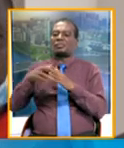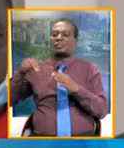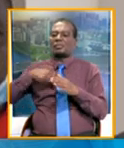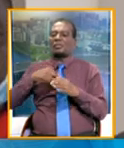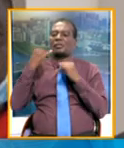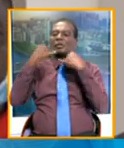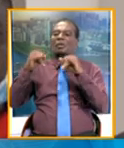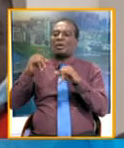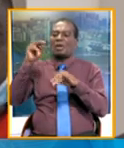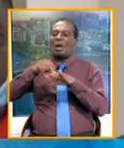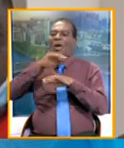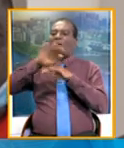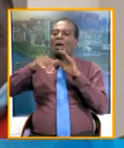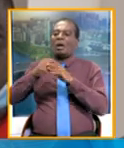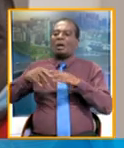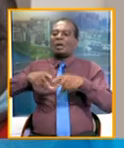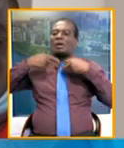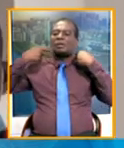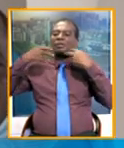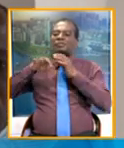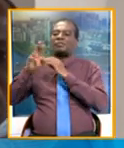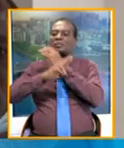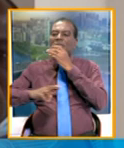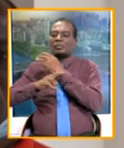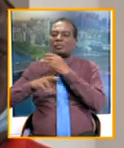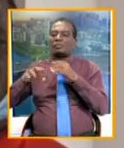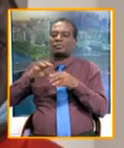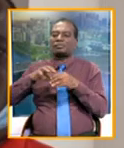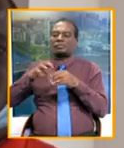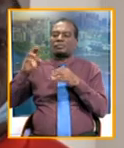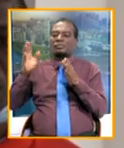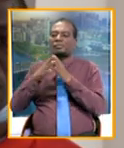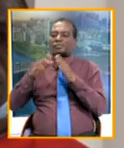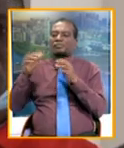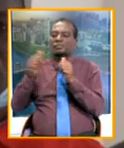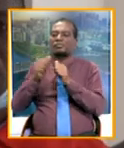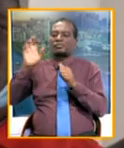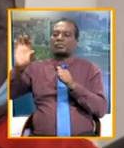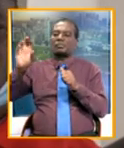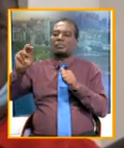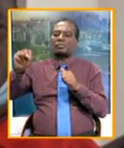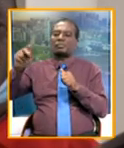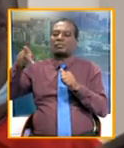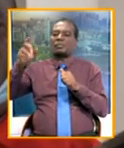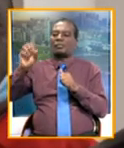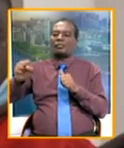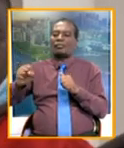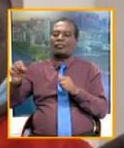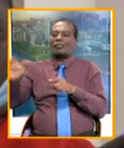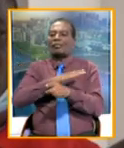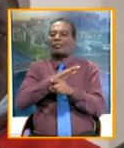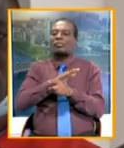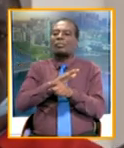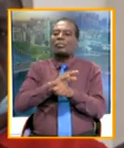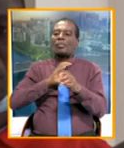les informations à tous les pasteurs de la région. La rencontre avec la CNPS ce jour a été une rencontre remplie